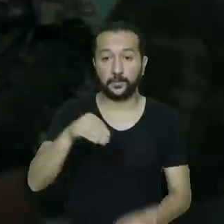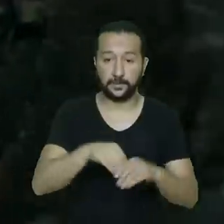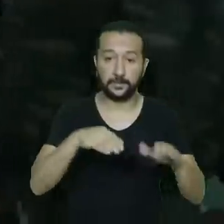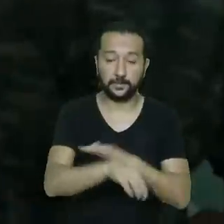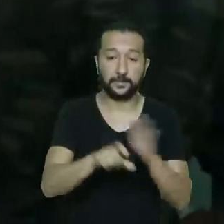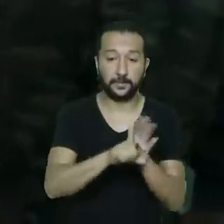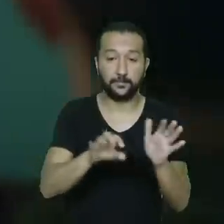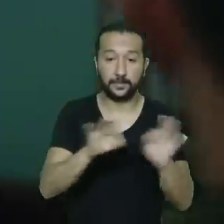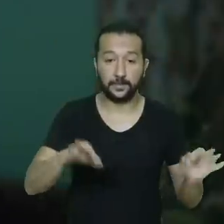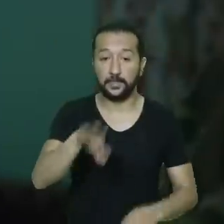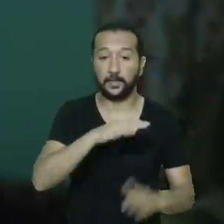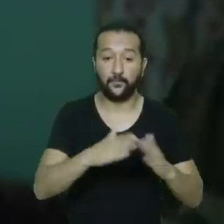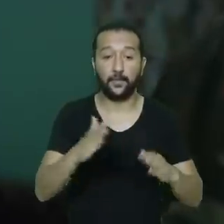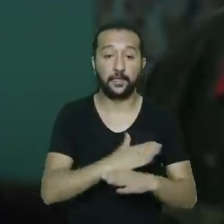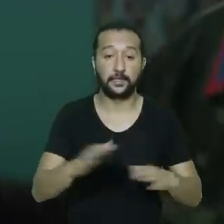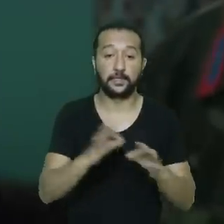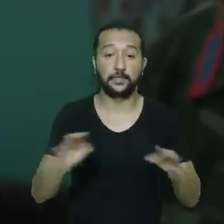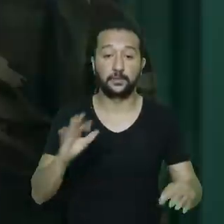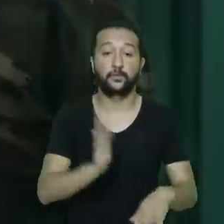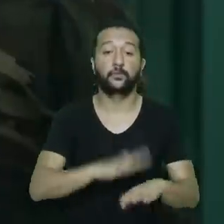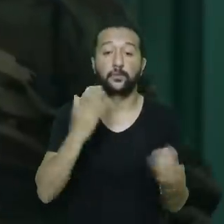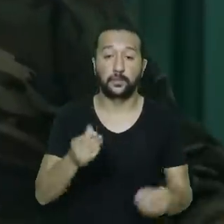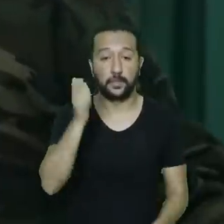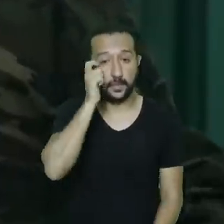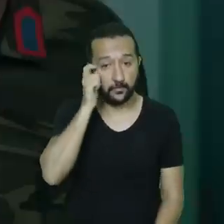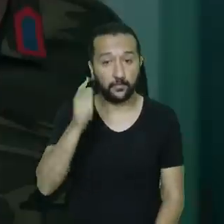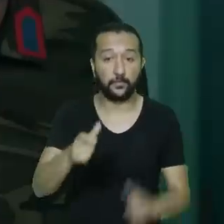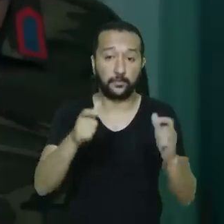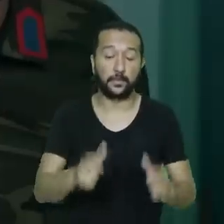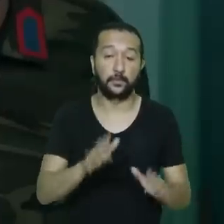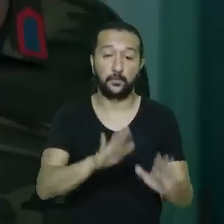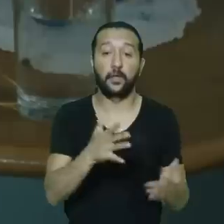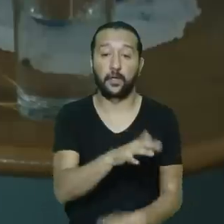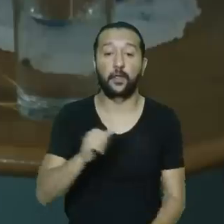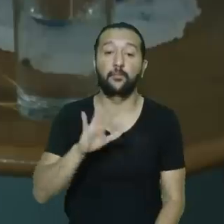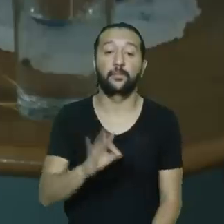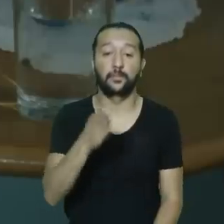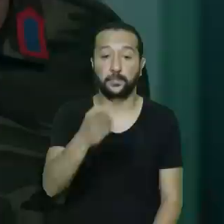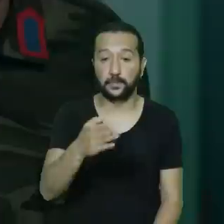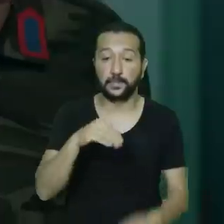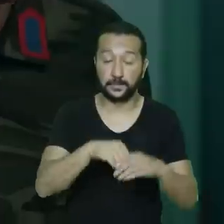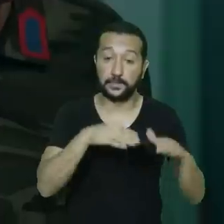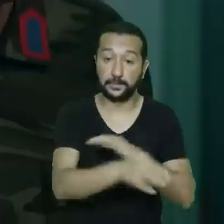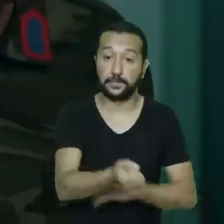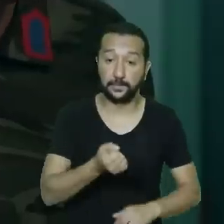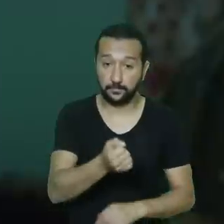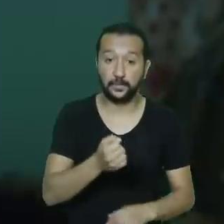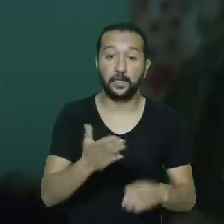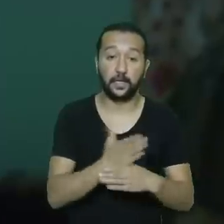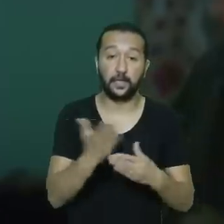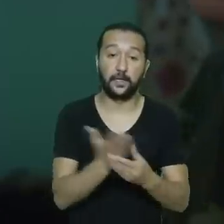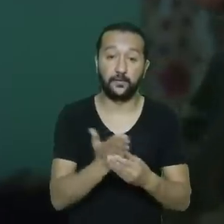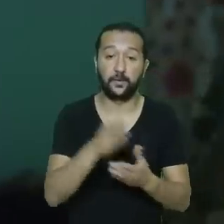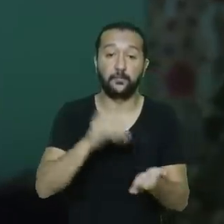giren kimliği belirsiz şahıslar evdeki eşyalara hiç dokunmamışlar. Cep telefonu da burada meydandaymış ama almamışlar. Ayrıca içerideki çekmecede marklar var.